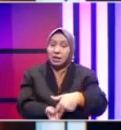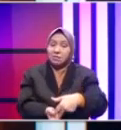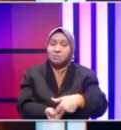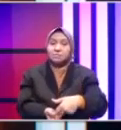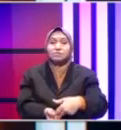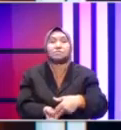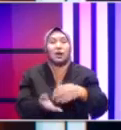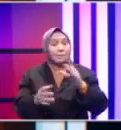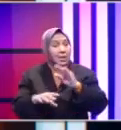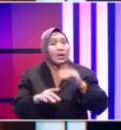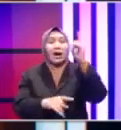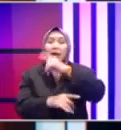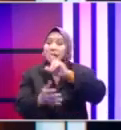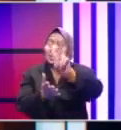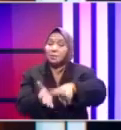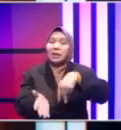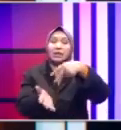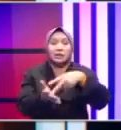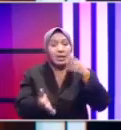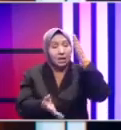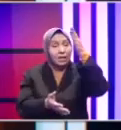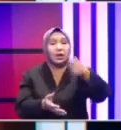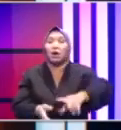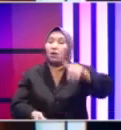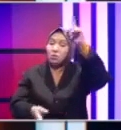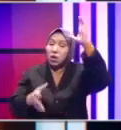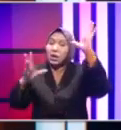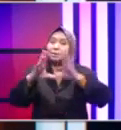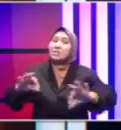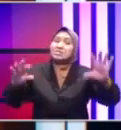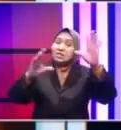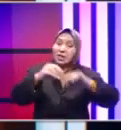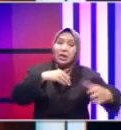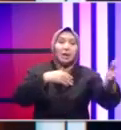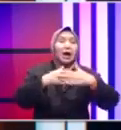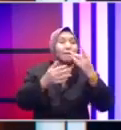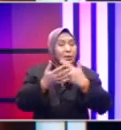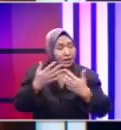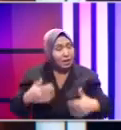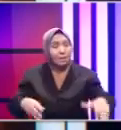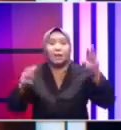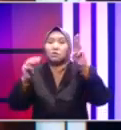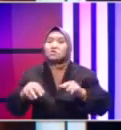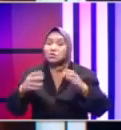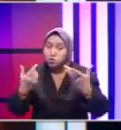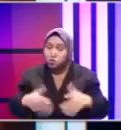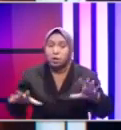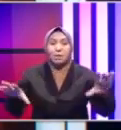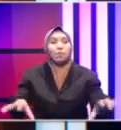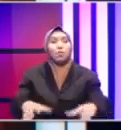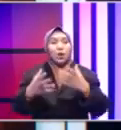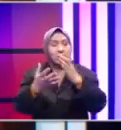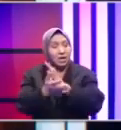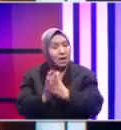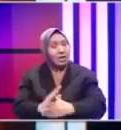hujan Mian pada hari kebangkitan nanti Allah akan menceritakan kembali apa yang mereka telah lakukan ah show loh wannasu